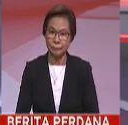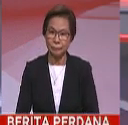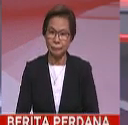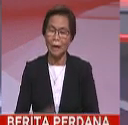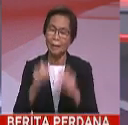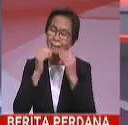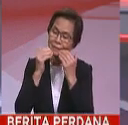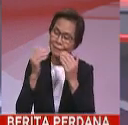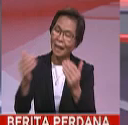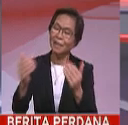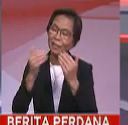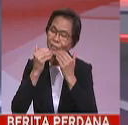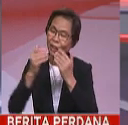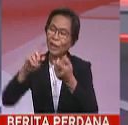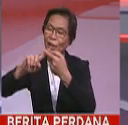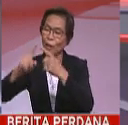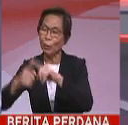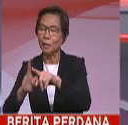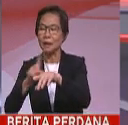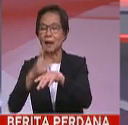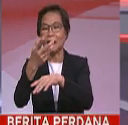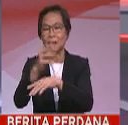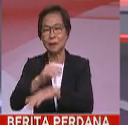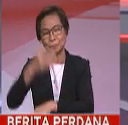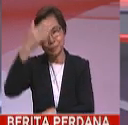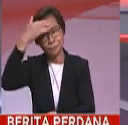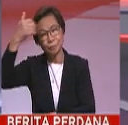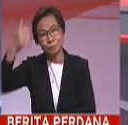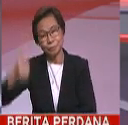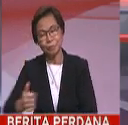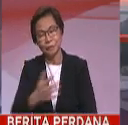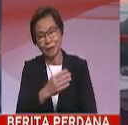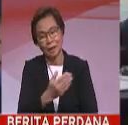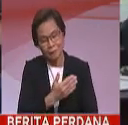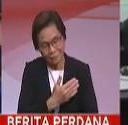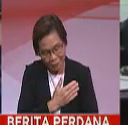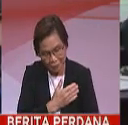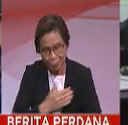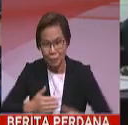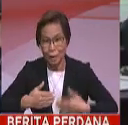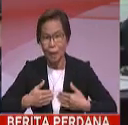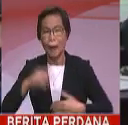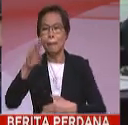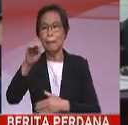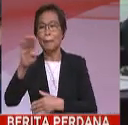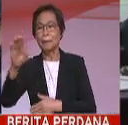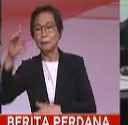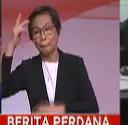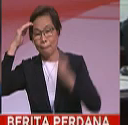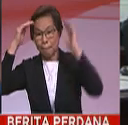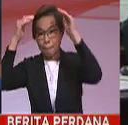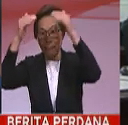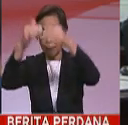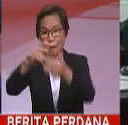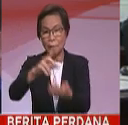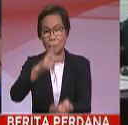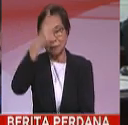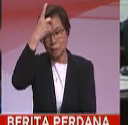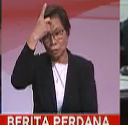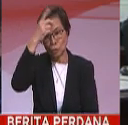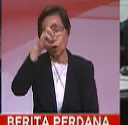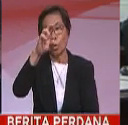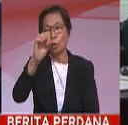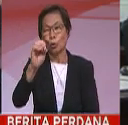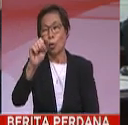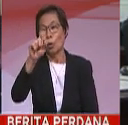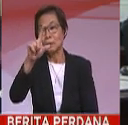Baik, terima kasih rakan penyampai di Angkasa Pri. Assalamualaikum dan salam sejahtera. Menteri Besar Pahang, Datuk Seri Wan Rosli Wan